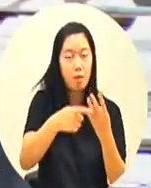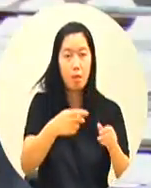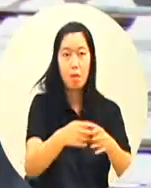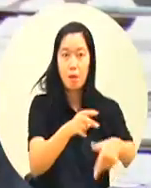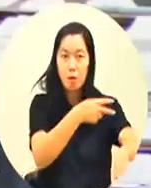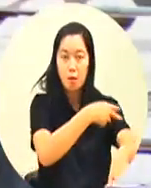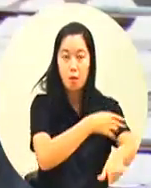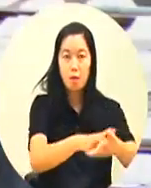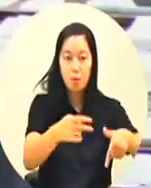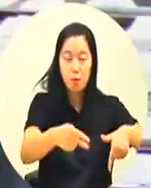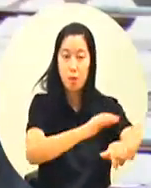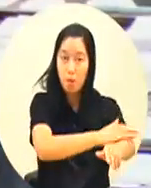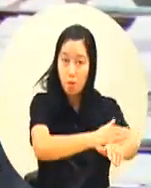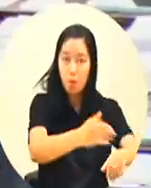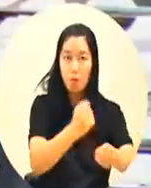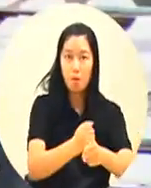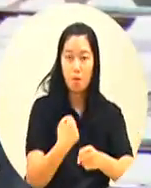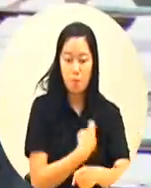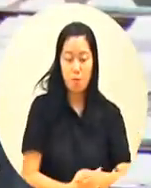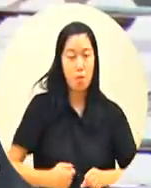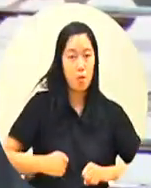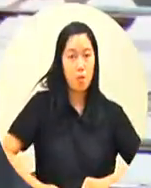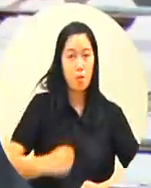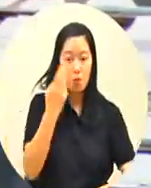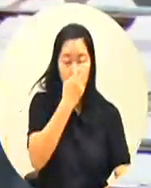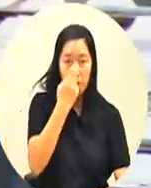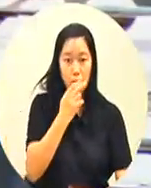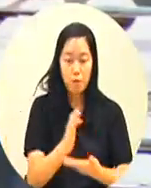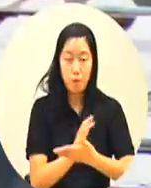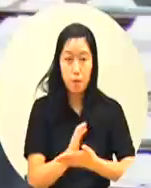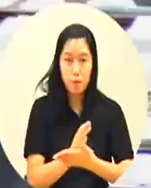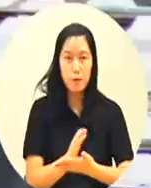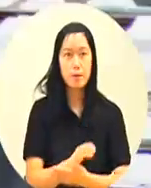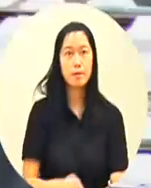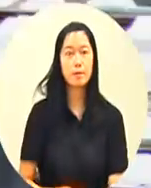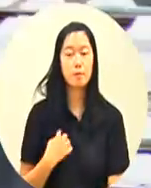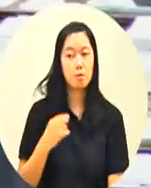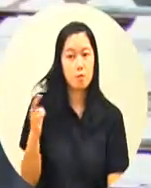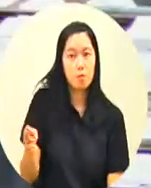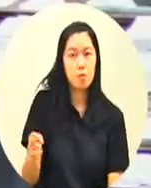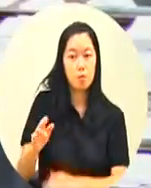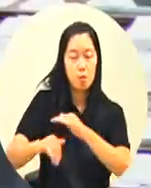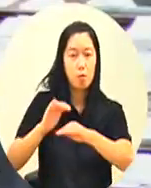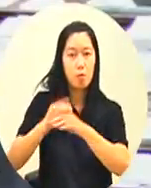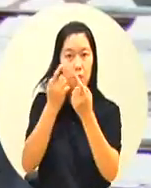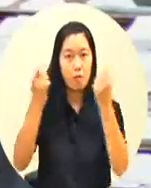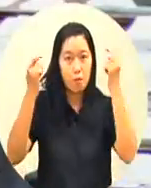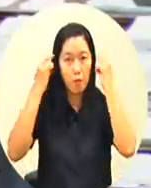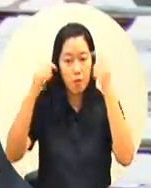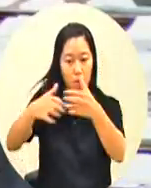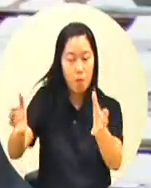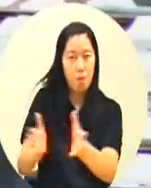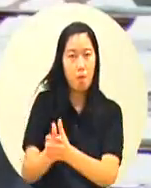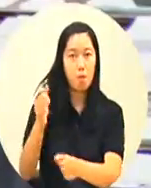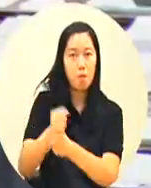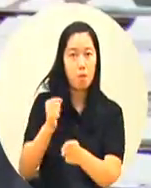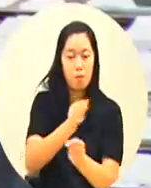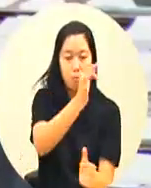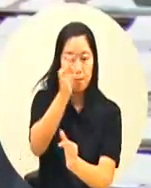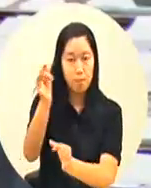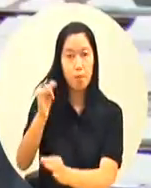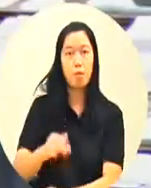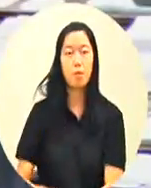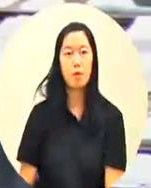一个健康的风险的评估，那这个健康风险评估是请成大的吕金章的团队做，其实是做得非常的完整，